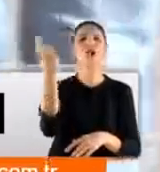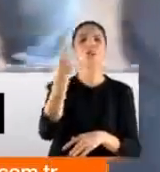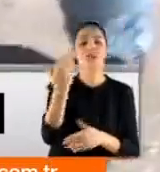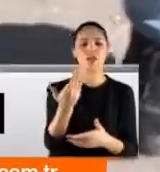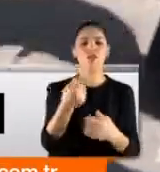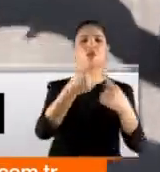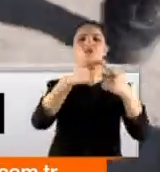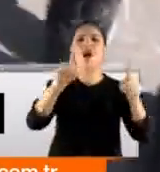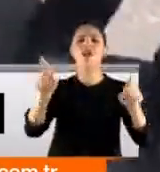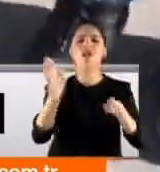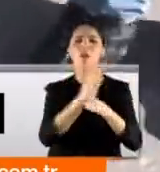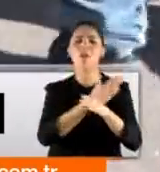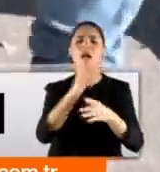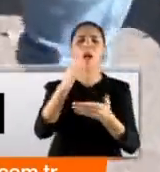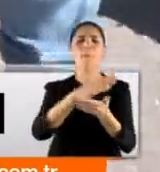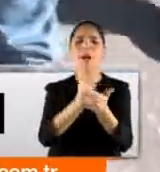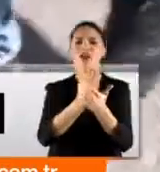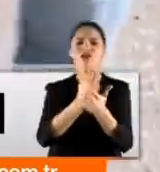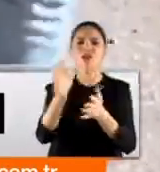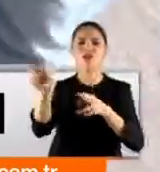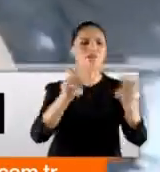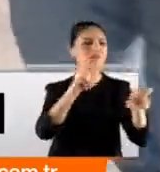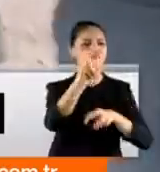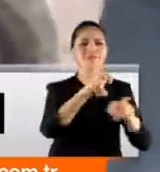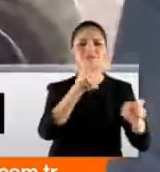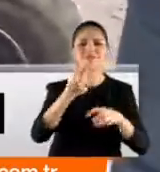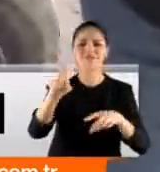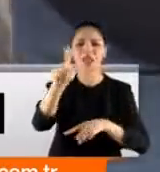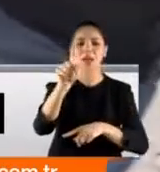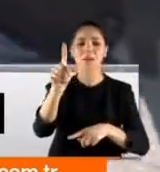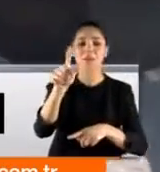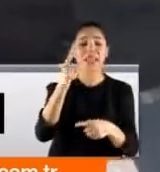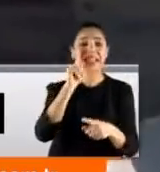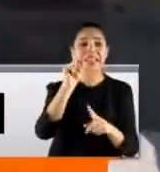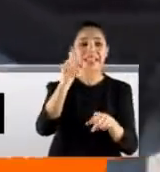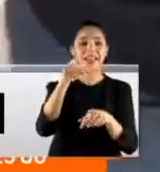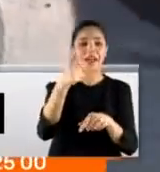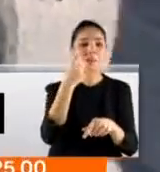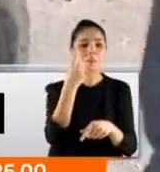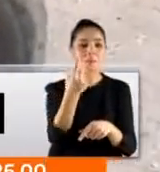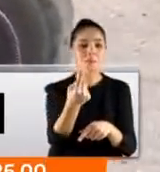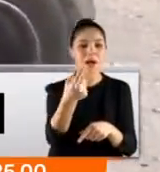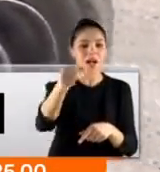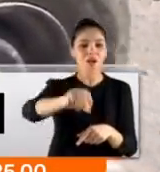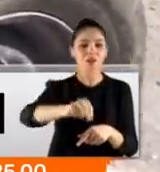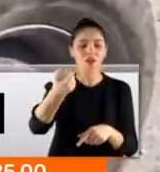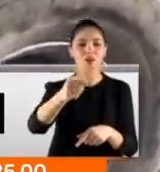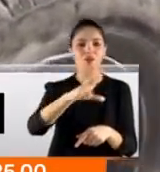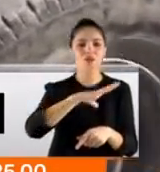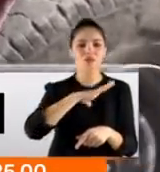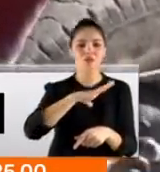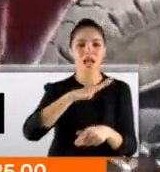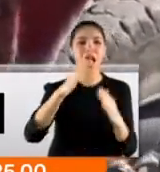ait. Lastikler de bir başka minibüse ait. Ama buradaki bir ayrıntıyı göstermek istiyorum. Görmüş olduğunuz kapı